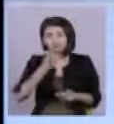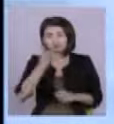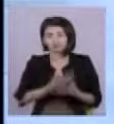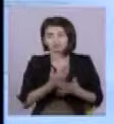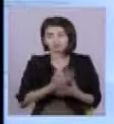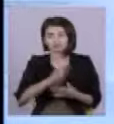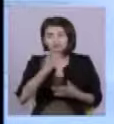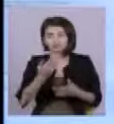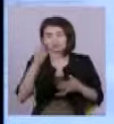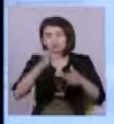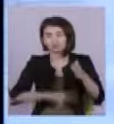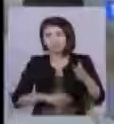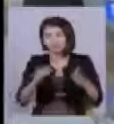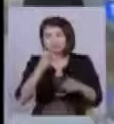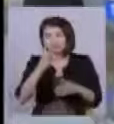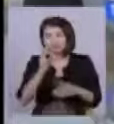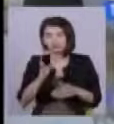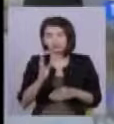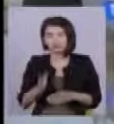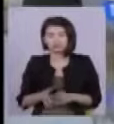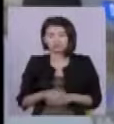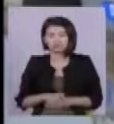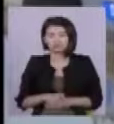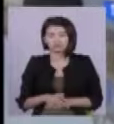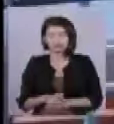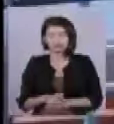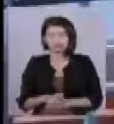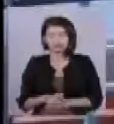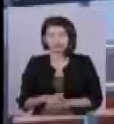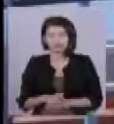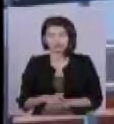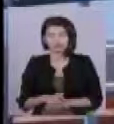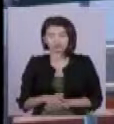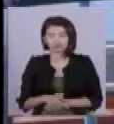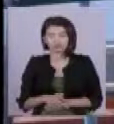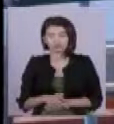айлық есептік көрсеткіш көлемінде айыппұл салынады. Қуандықтан Абас, Дәулет Қошқарбаев, Ертіс ақпарат.